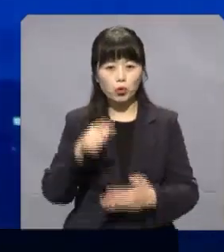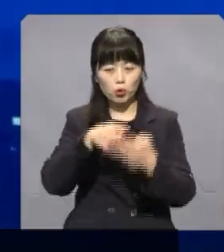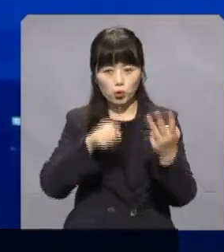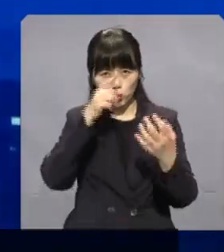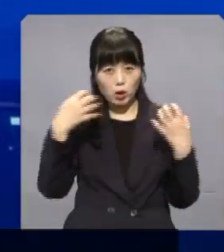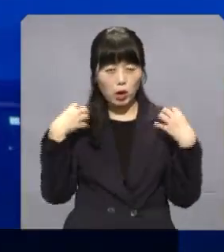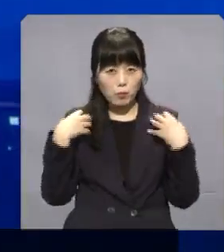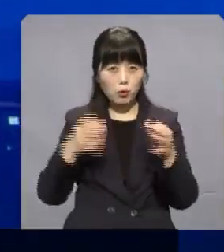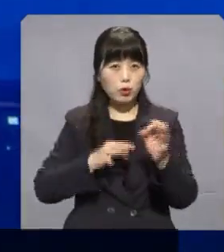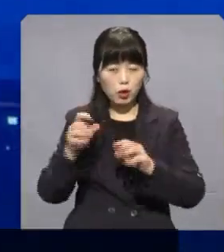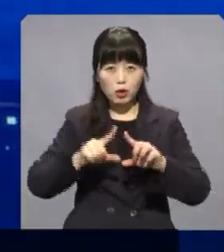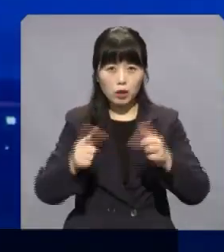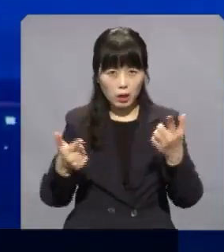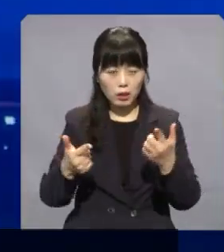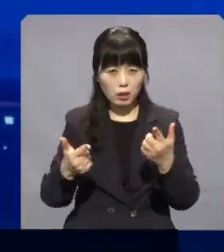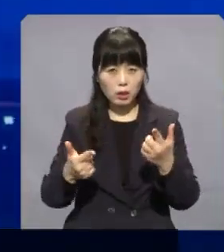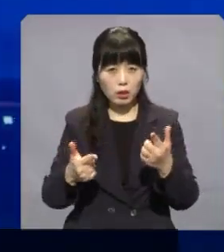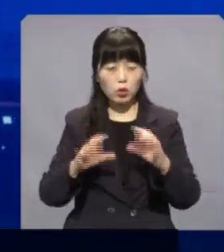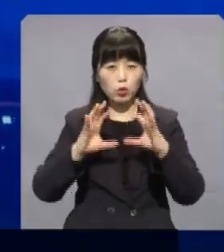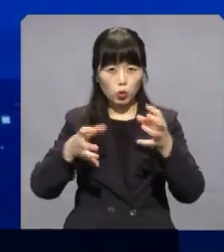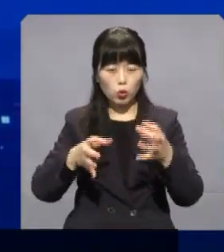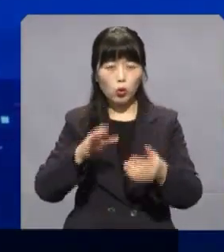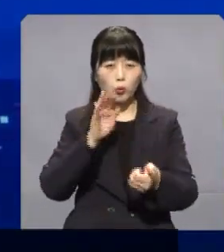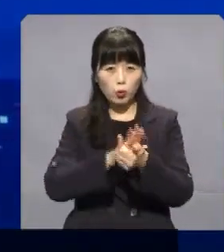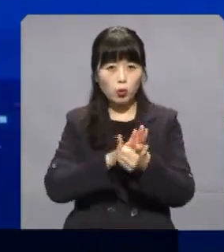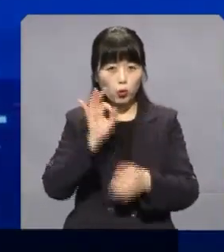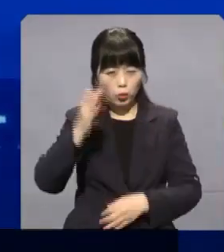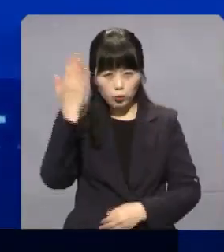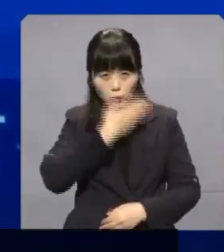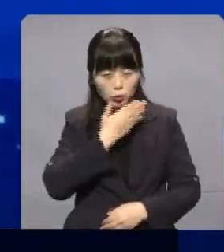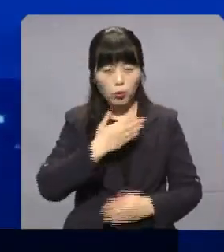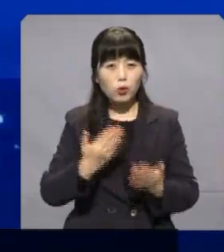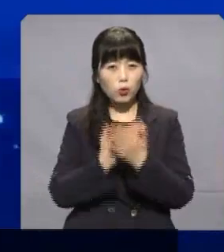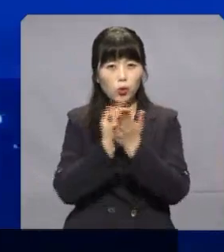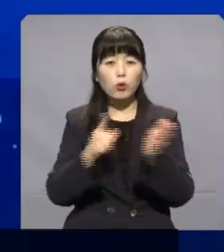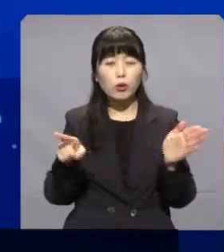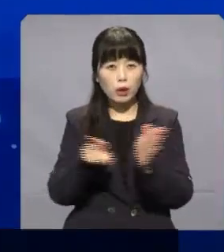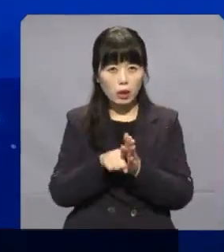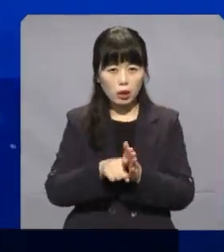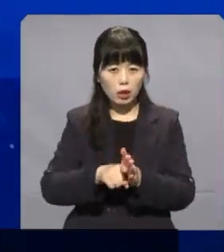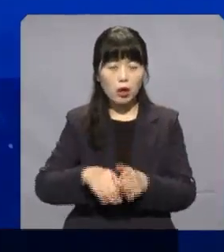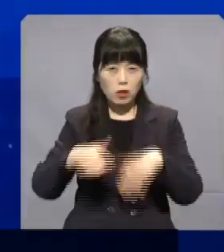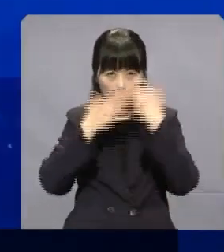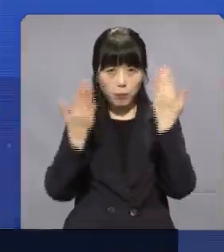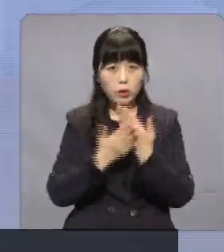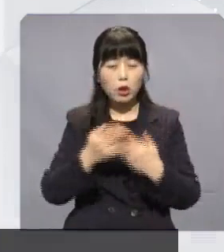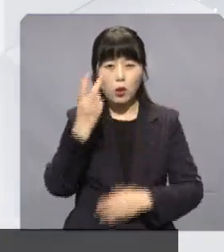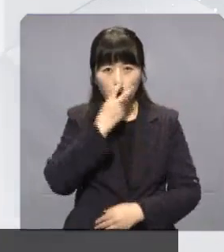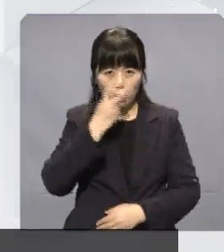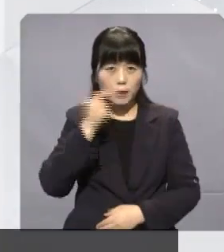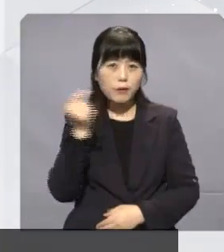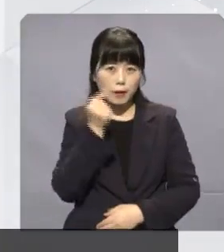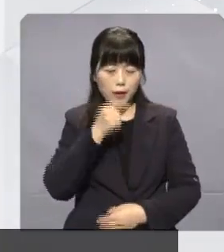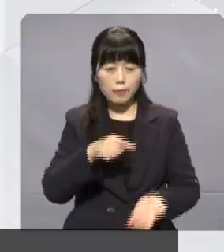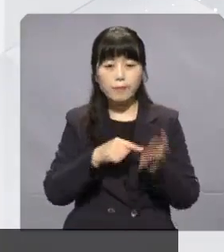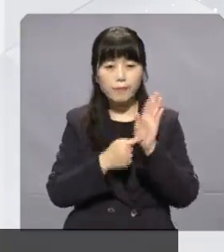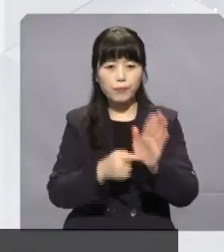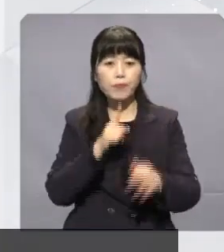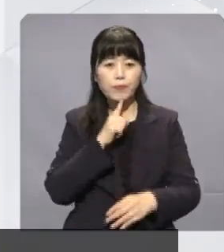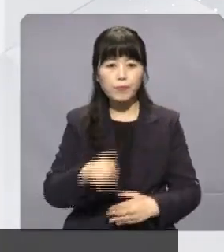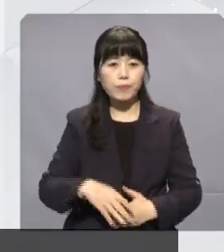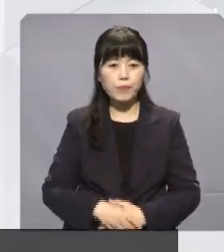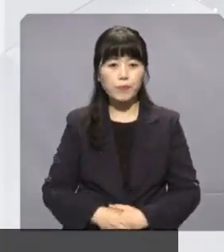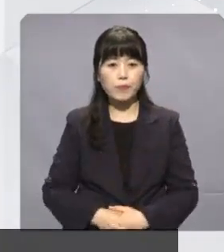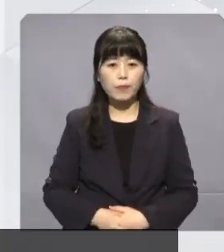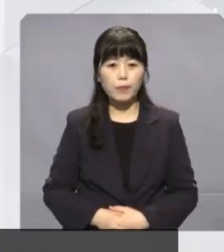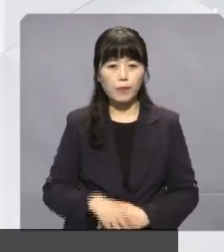윤석열 점과 비영리 민간단체 국고보조금의 투명성 제고를 위해서 전면적인 관리 강화에 나서겠다고 합니다